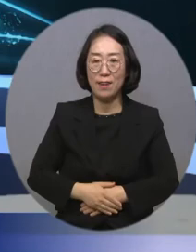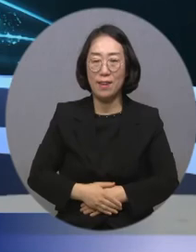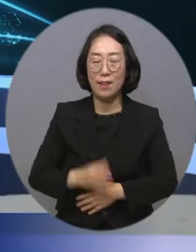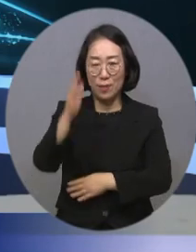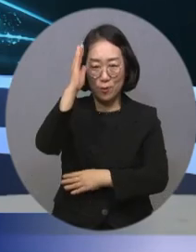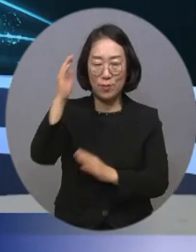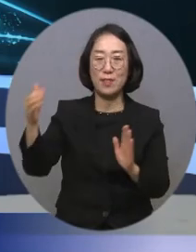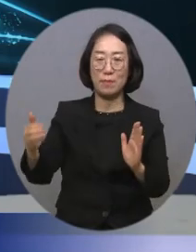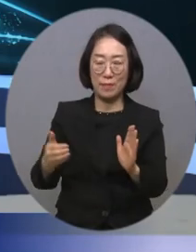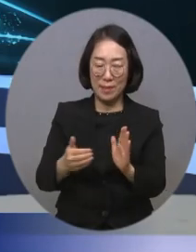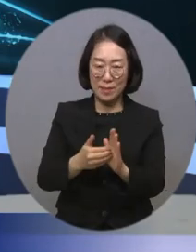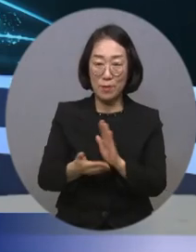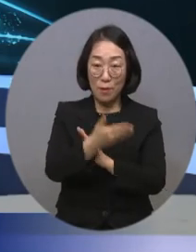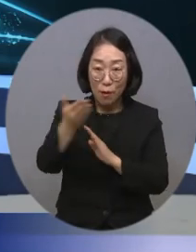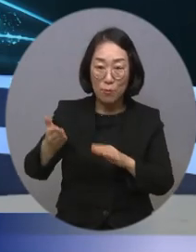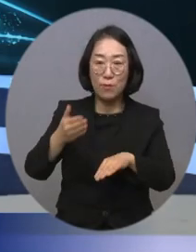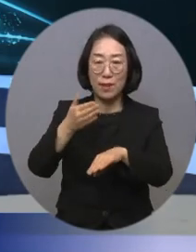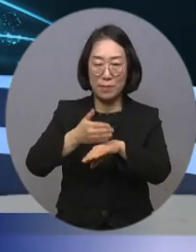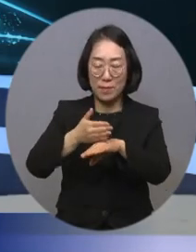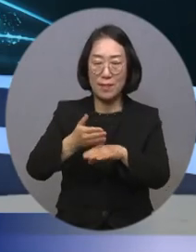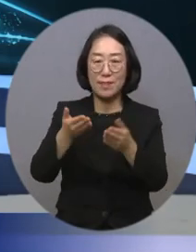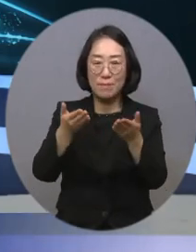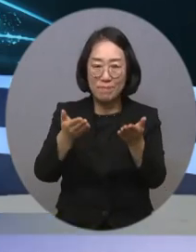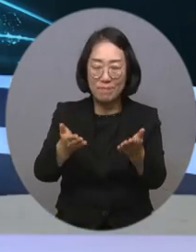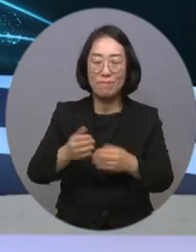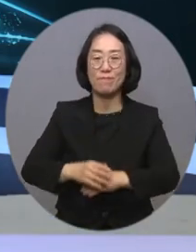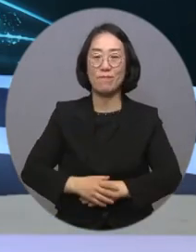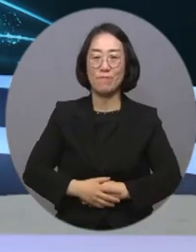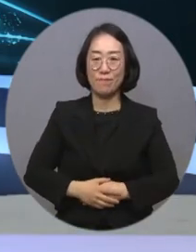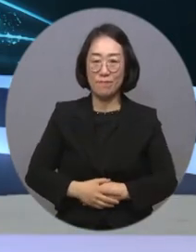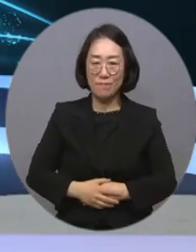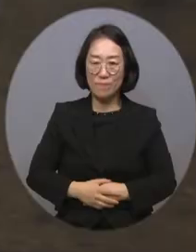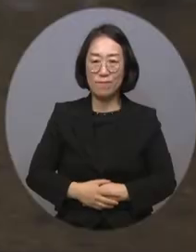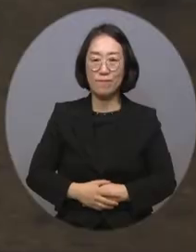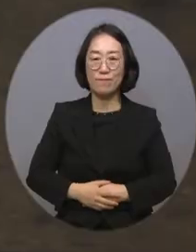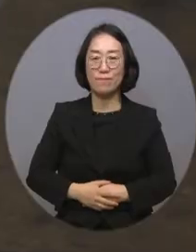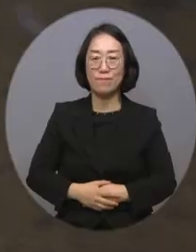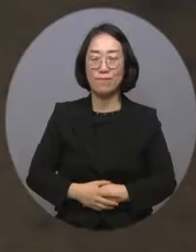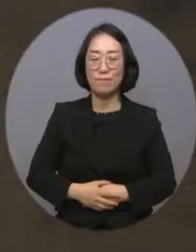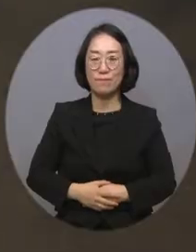뉴스를 마칩니다. 시청해주신 여러분 고맙습니다.